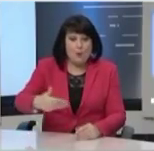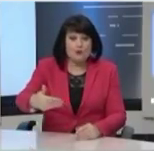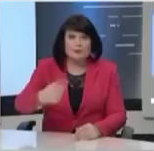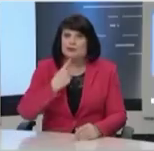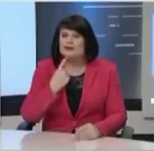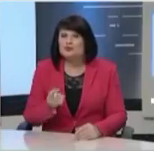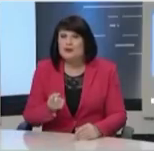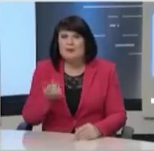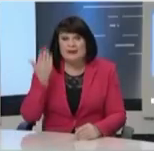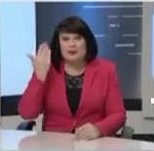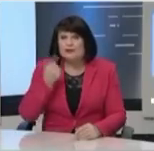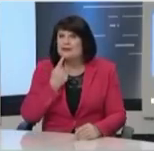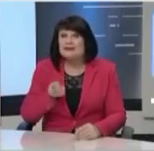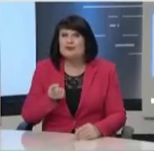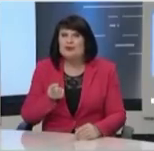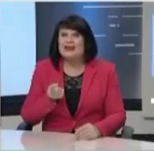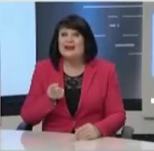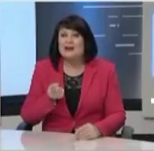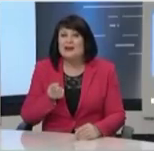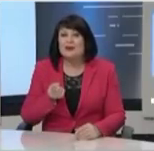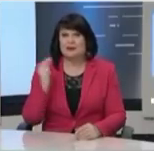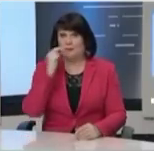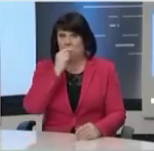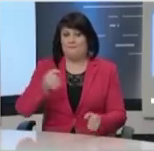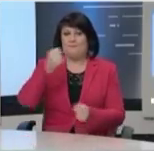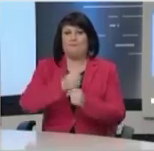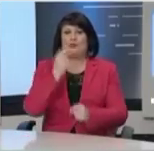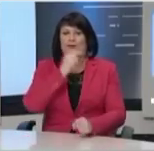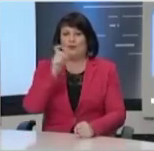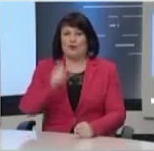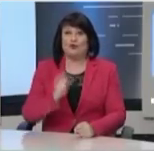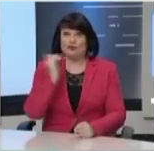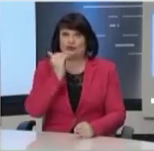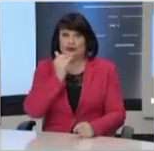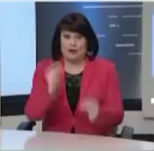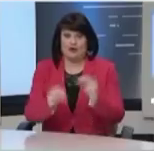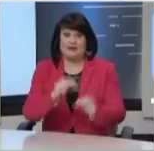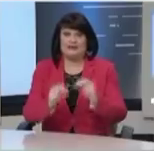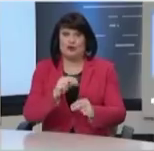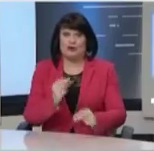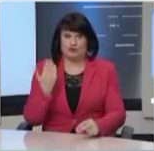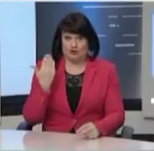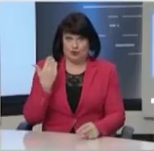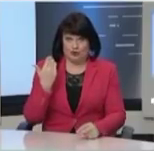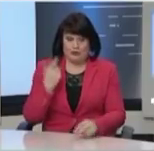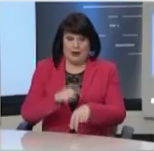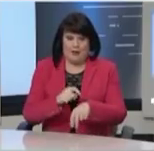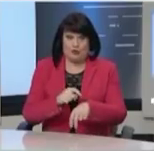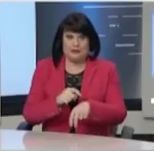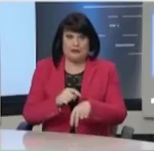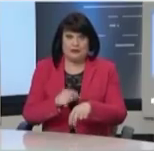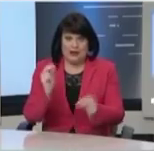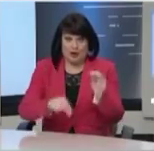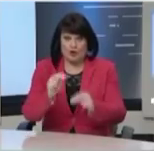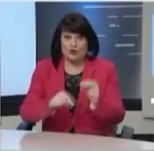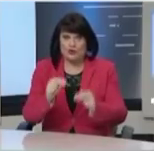είχαν υποσχεθεί τότε ότι θα σας έβγαζαν πρωθυπουργό και βιαζόσασταν τότε και ζητάτε, βιαζόσασταν από την πρώτη στιγμή και ζητάγατε εκλογές από την